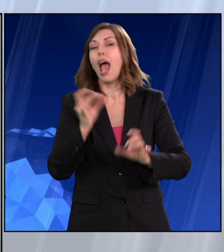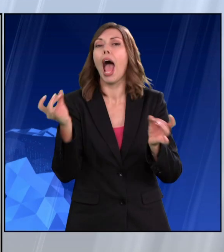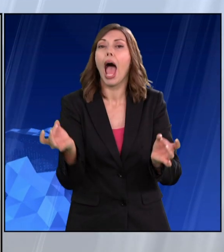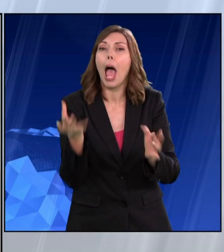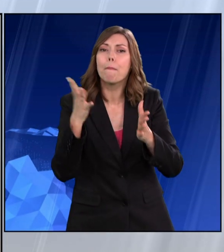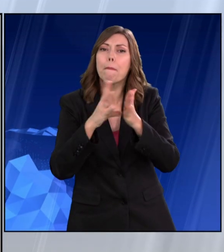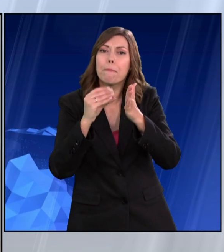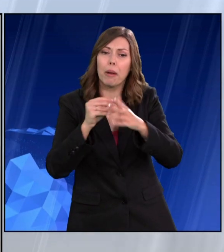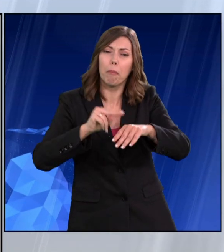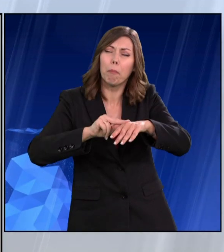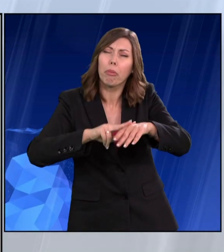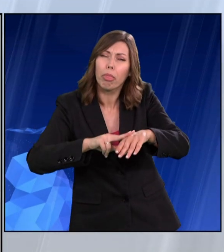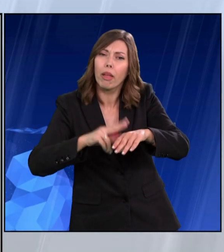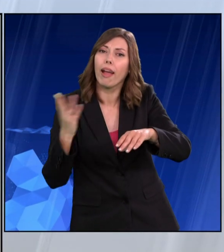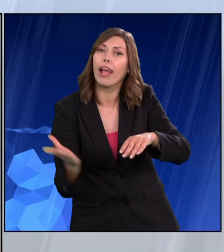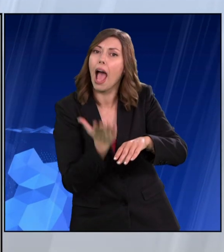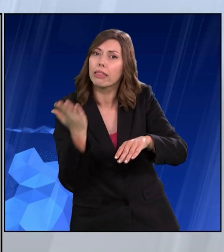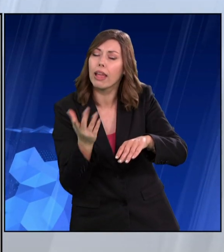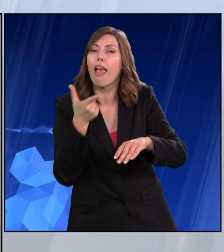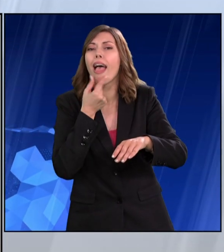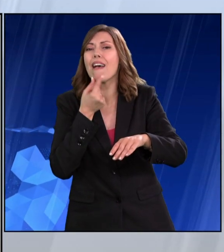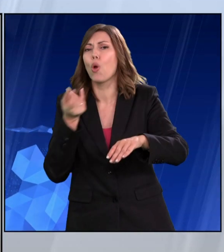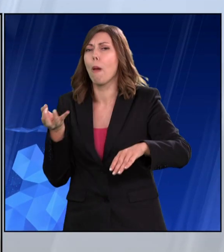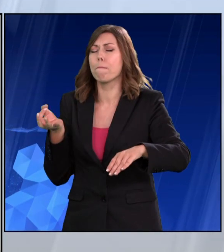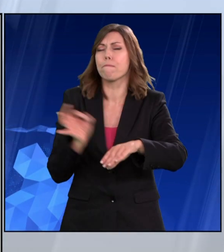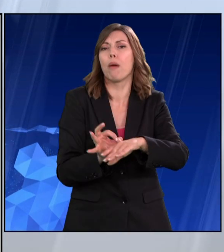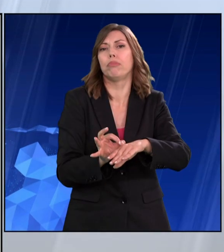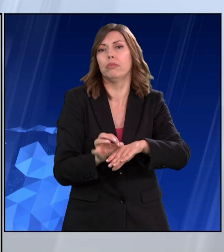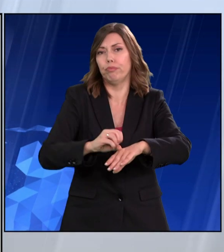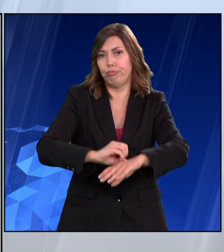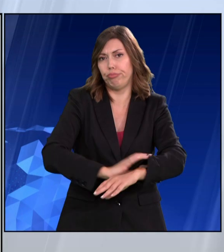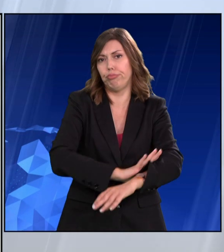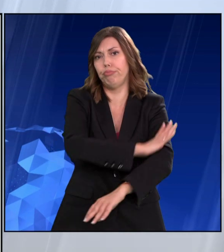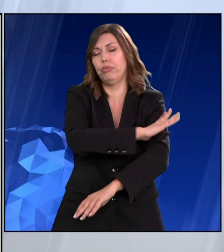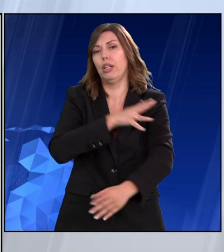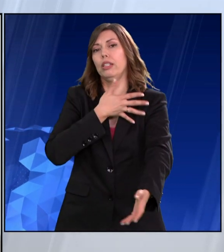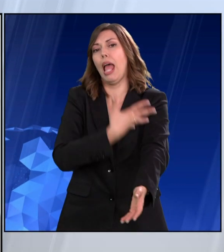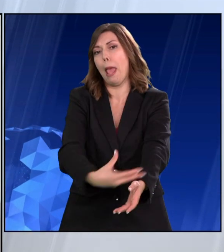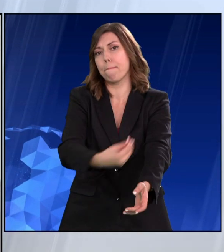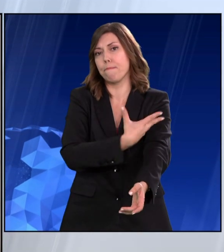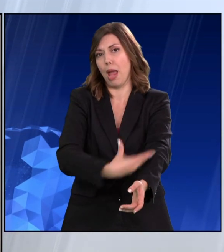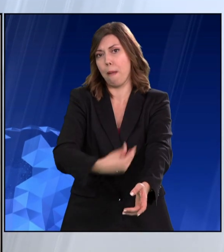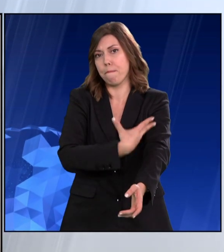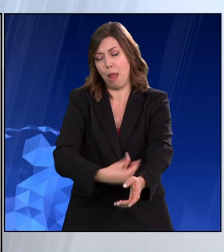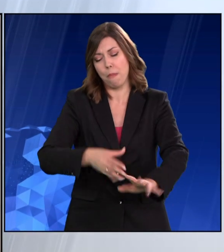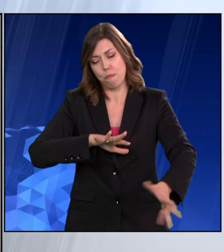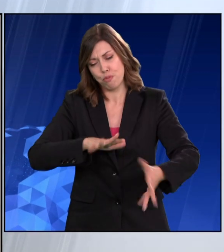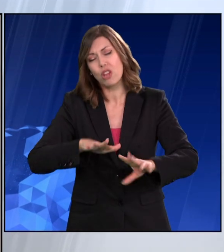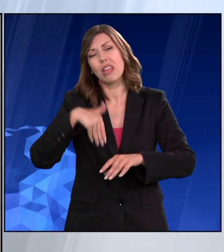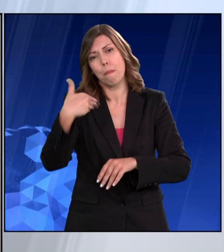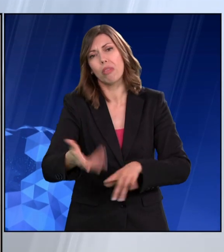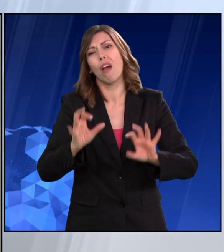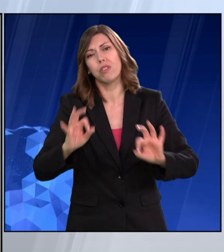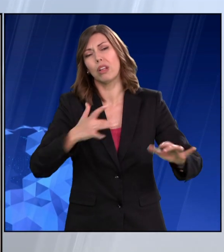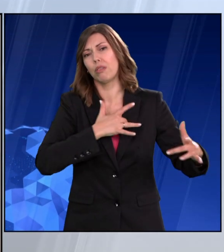και πολύ μικρή, μια μυχή στο δέρμα, μπορεί να μπει μέσα και από εκεί μέσω του αίματος να κάνει διάφορες μολύνσεις.